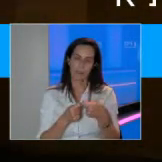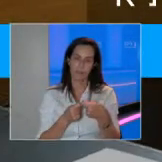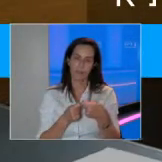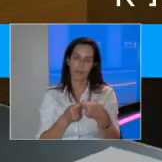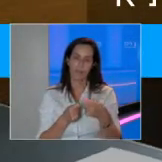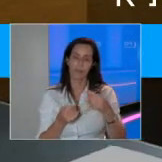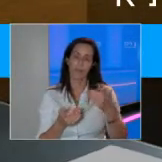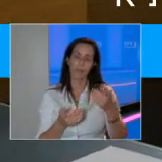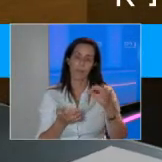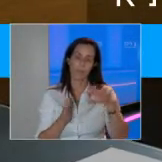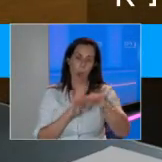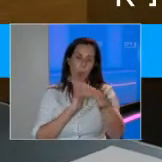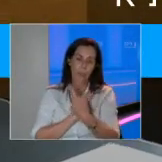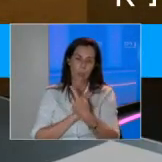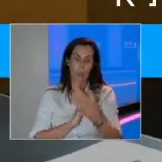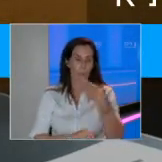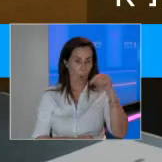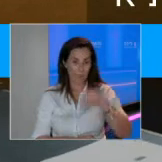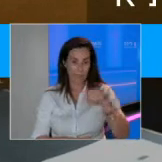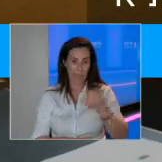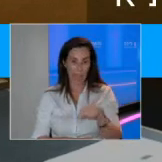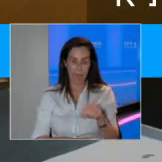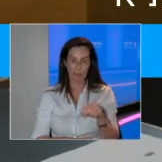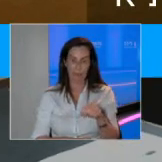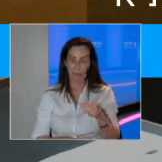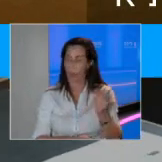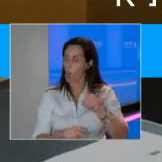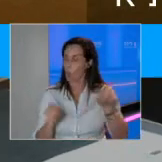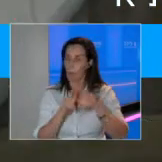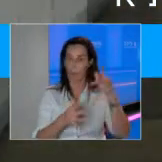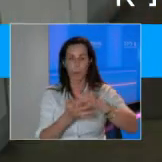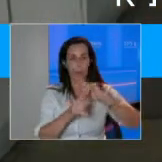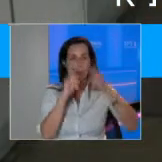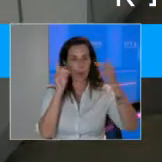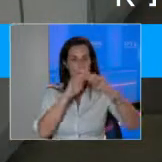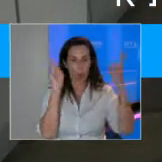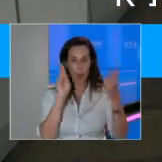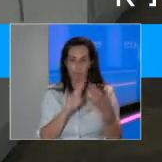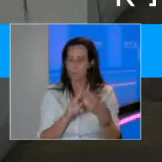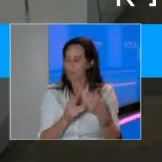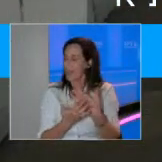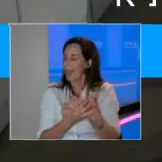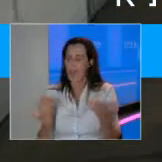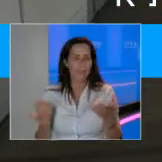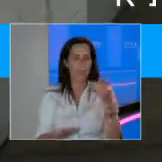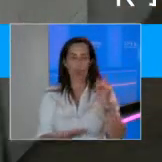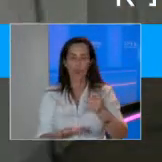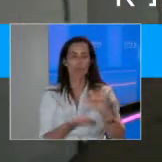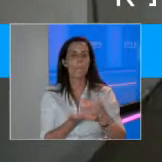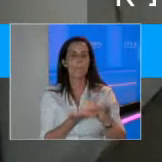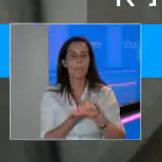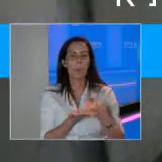של המחוקק. כי בישראל, בשונה ממקומות אחרים, אין עונש